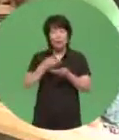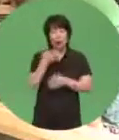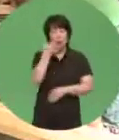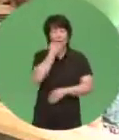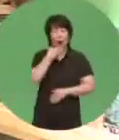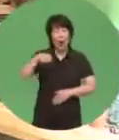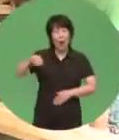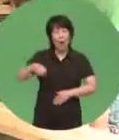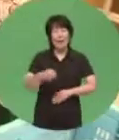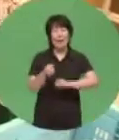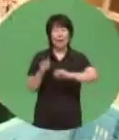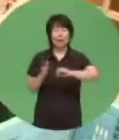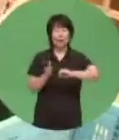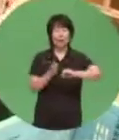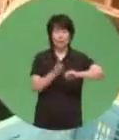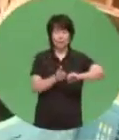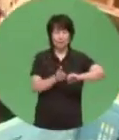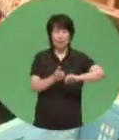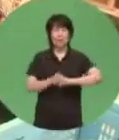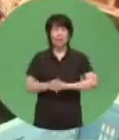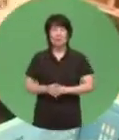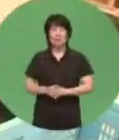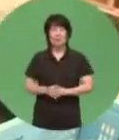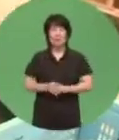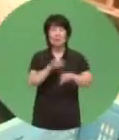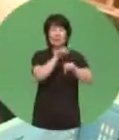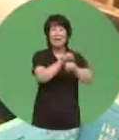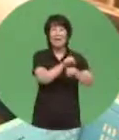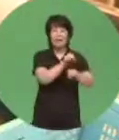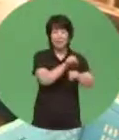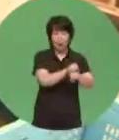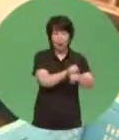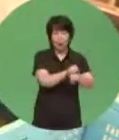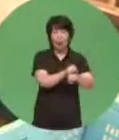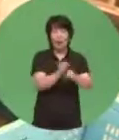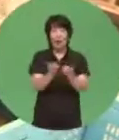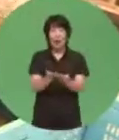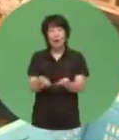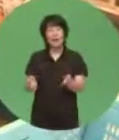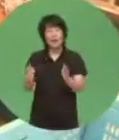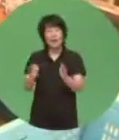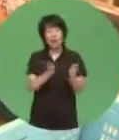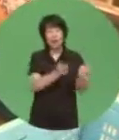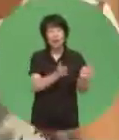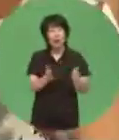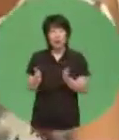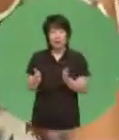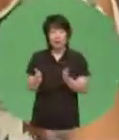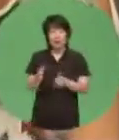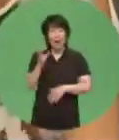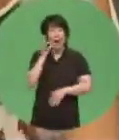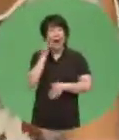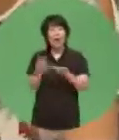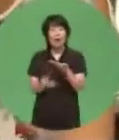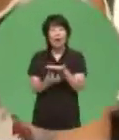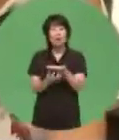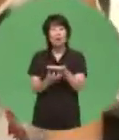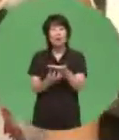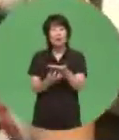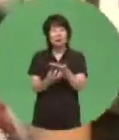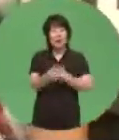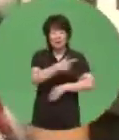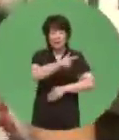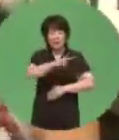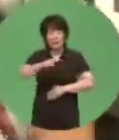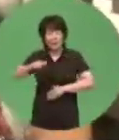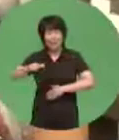のカレー作りに挑戦です。材料の下ごしらえやお皿の用意、飯盒炊さんなどみ